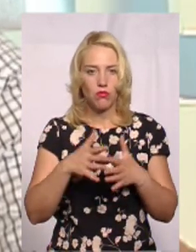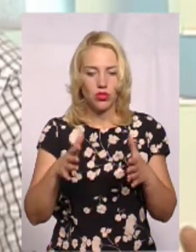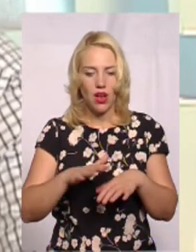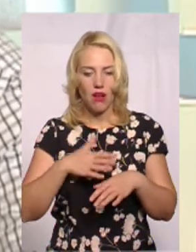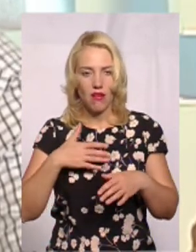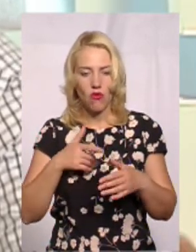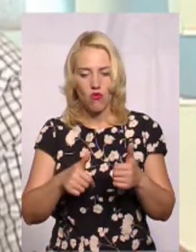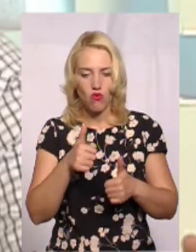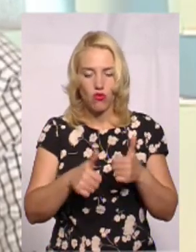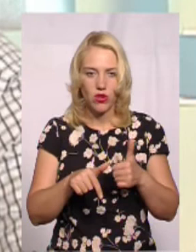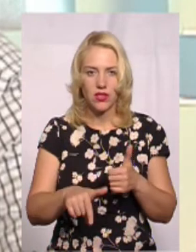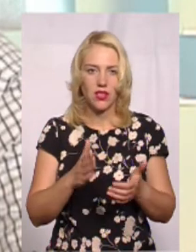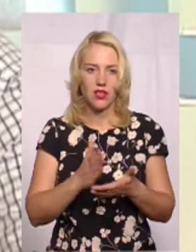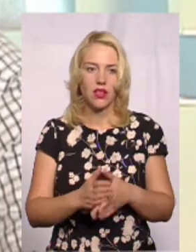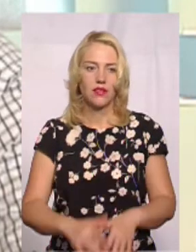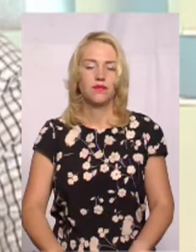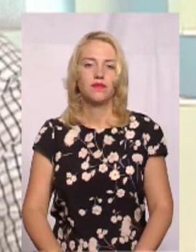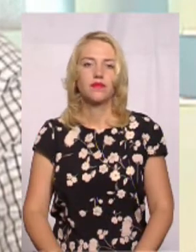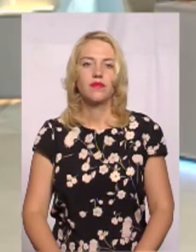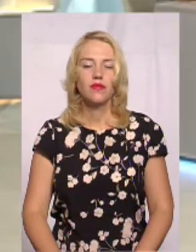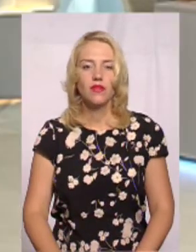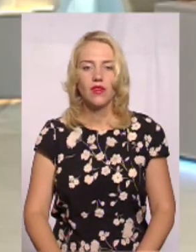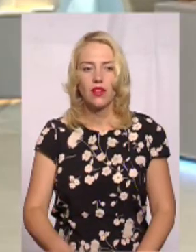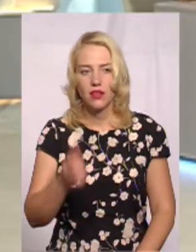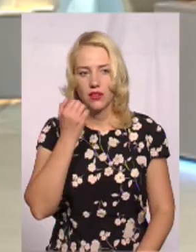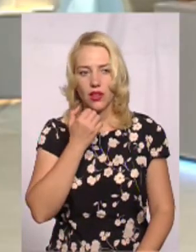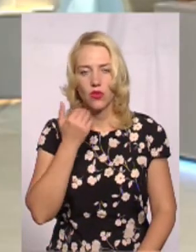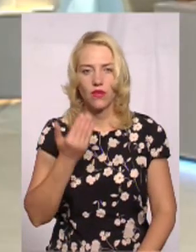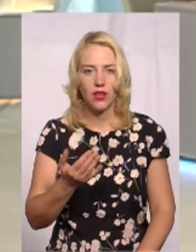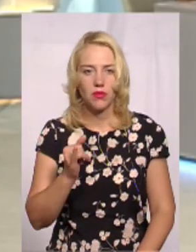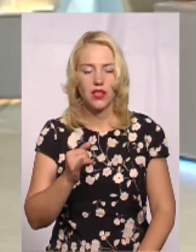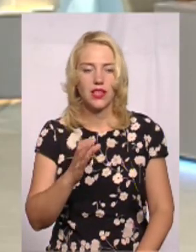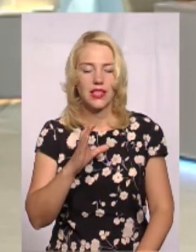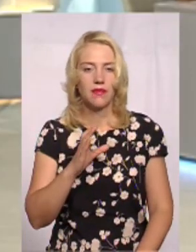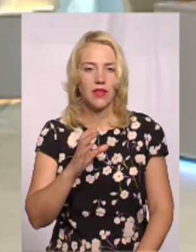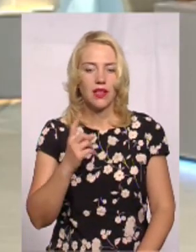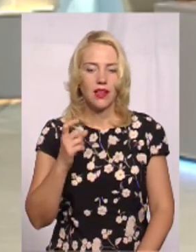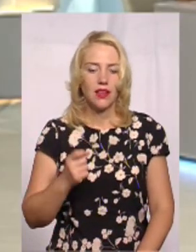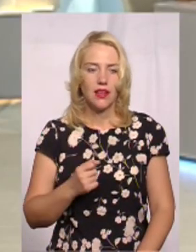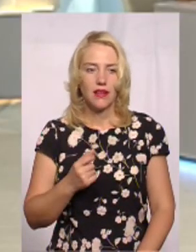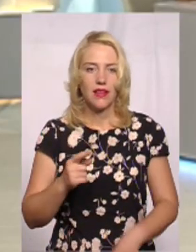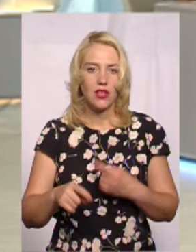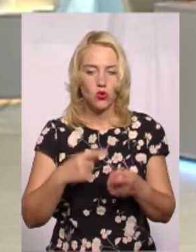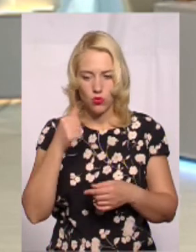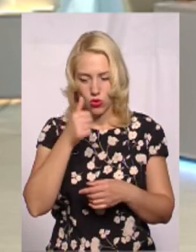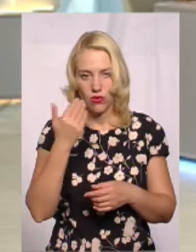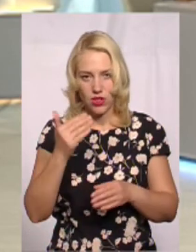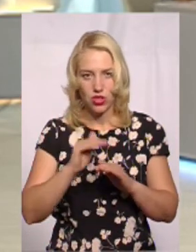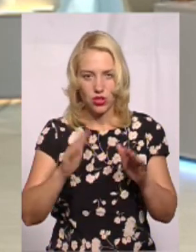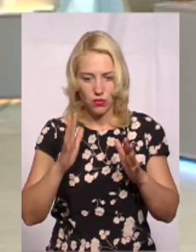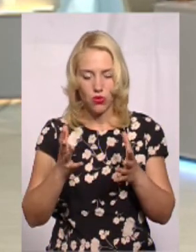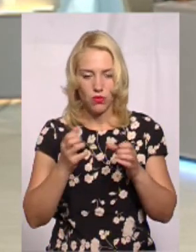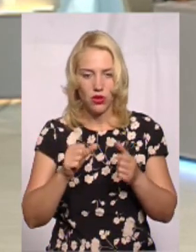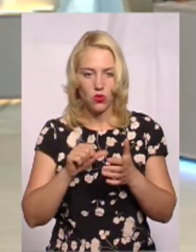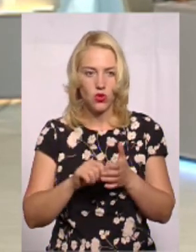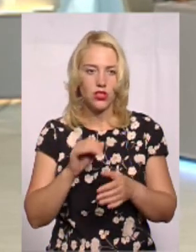тут створена конкуренція. Добігає, зрозуміло. Дякую. Буквально кілька секунд, пане Андрію. Наступного року ваші вихованці будуть брати